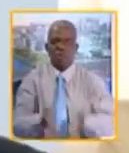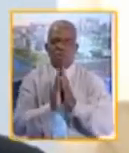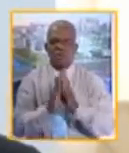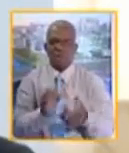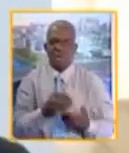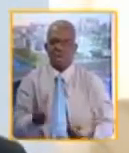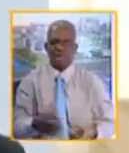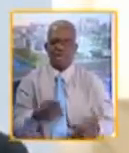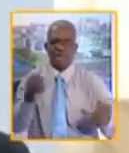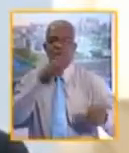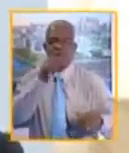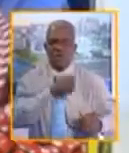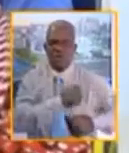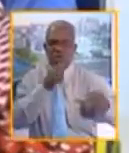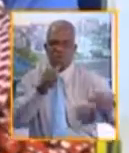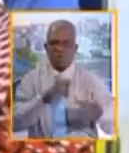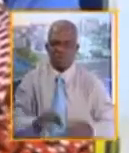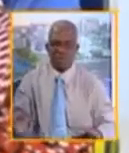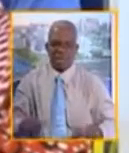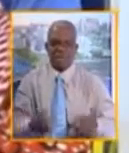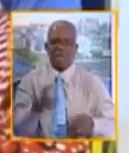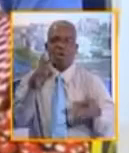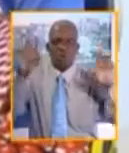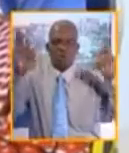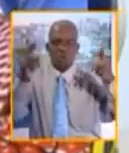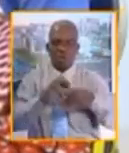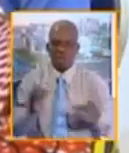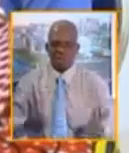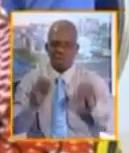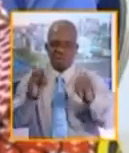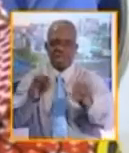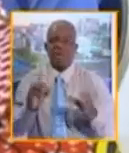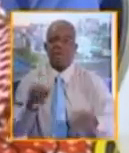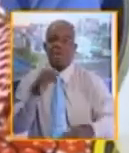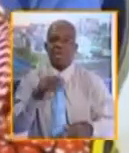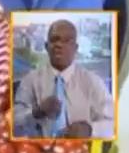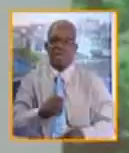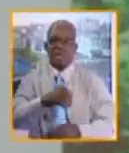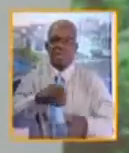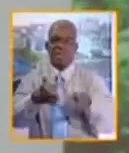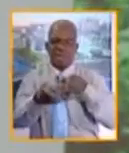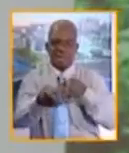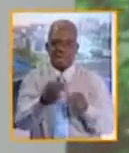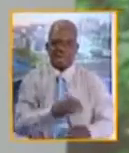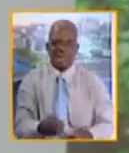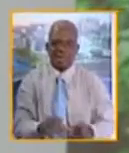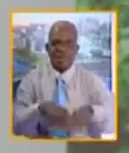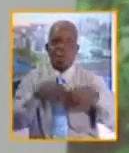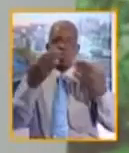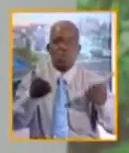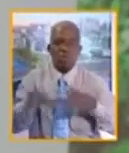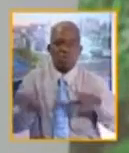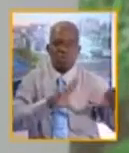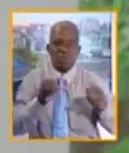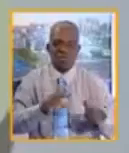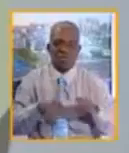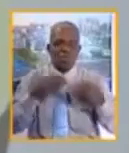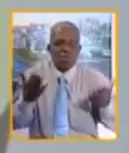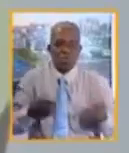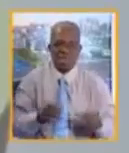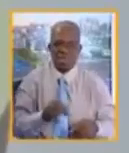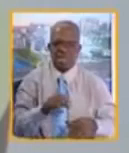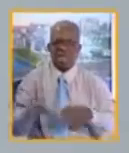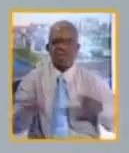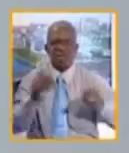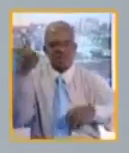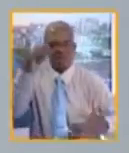et la réintégration des ex-combattants, ADDR, conduira la délégation ivoirienne aux États-Unis. Mais avant ce rendez-vous, il